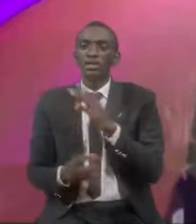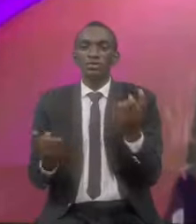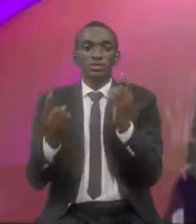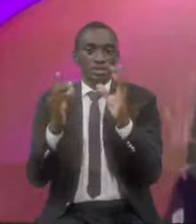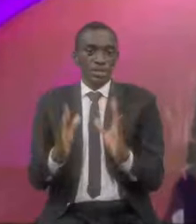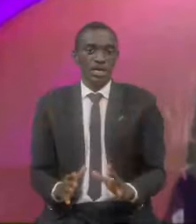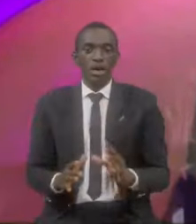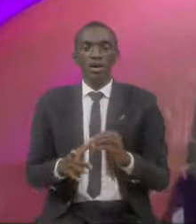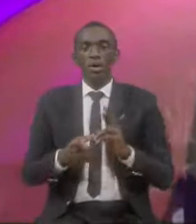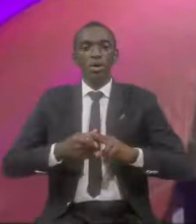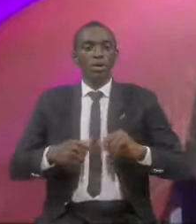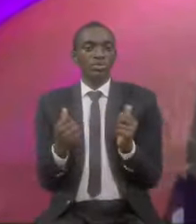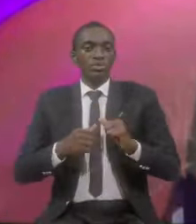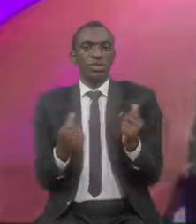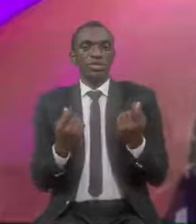toute personne sur terre,